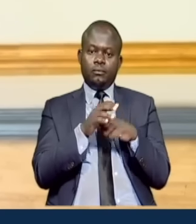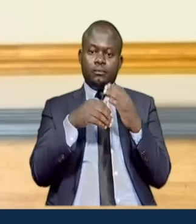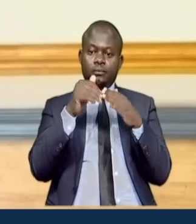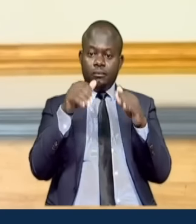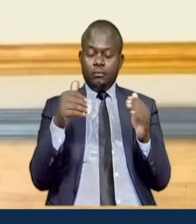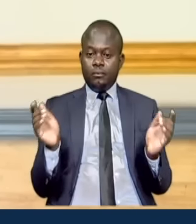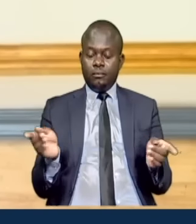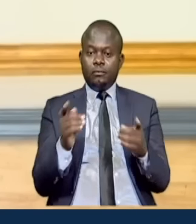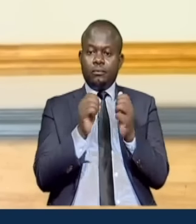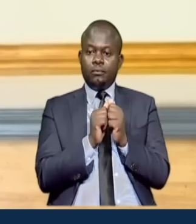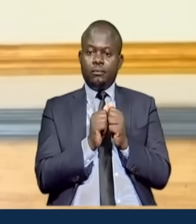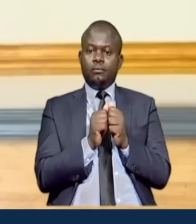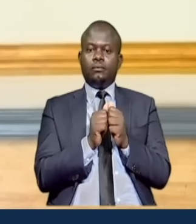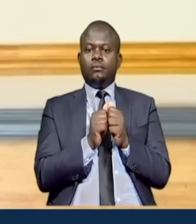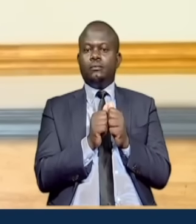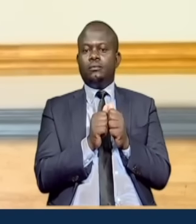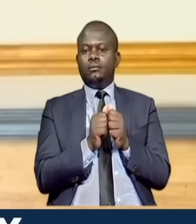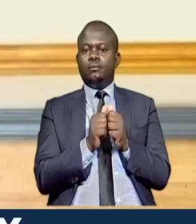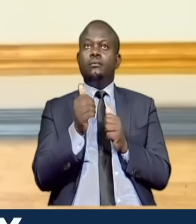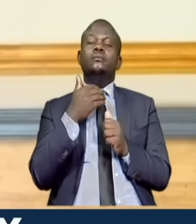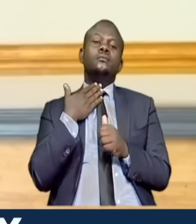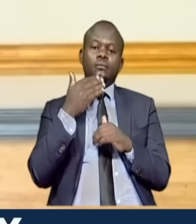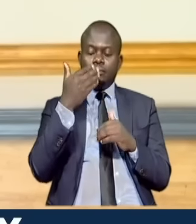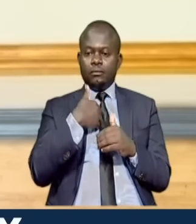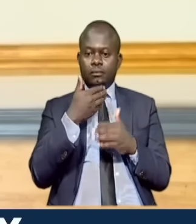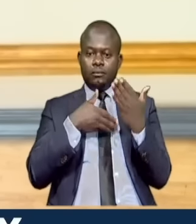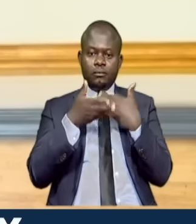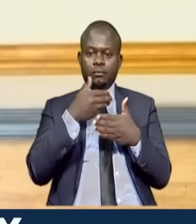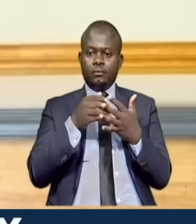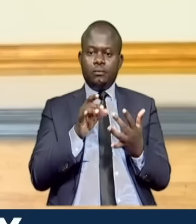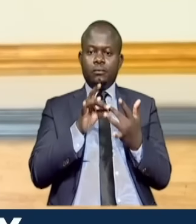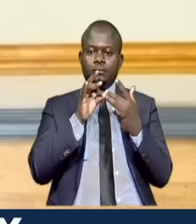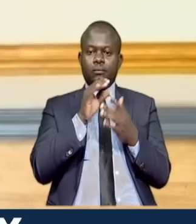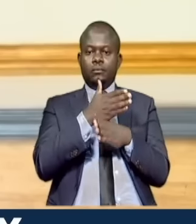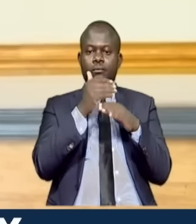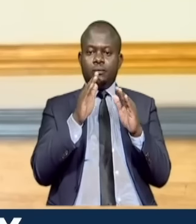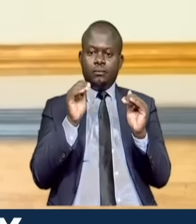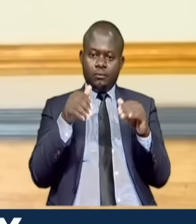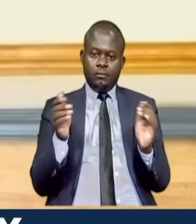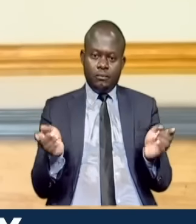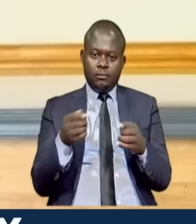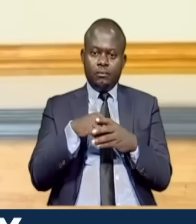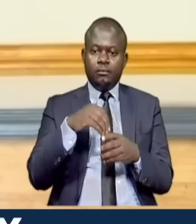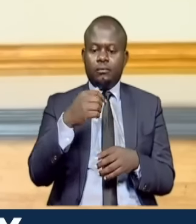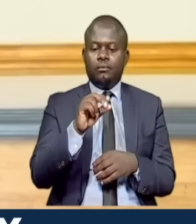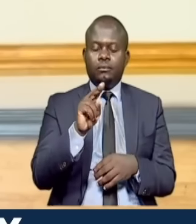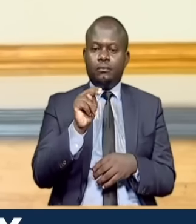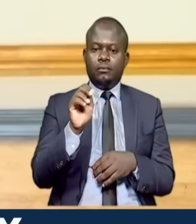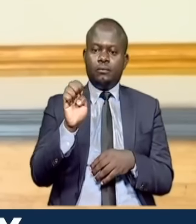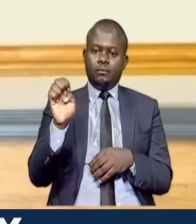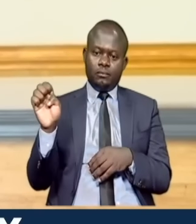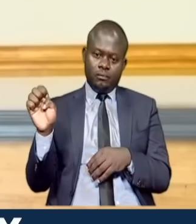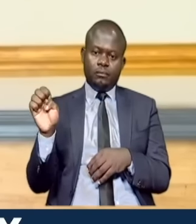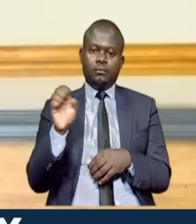n'ubworozi, aho dushaka kugirana umubano wihariye na Minisitiri w'ubuhinzi n'ubworozi yo mu gihugu cya Guinée